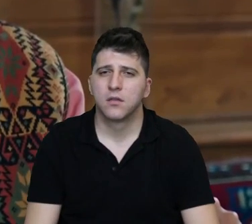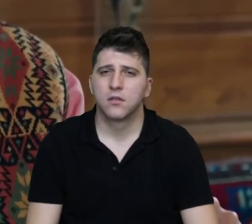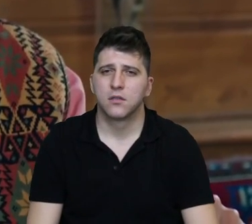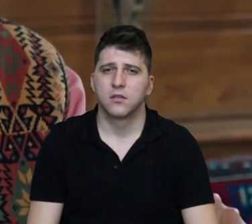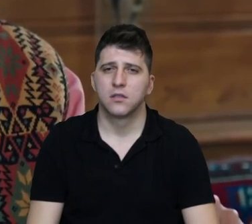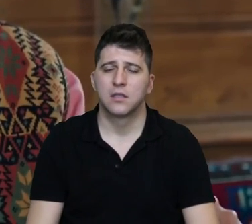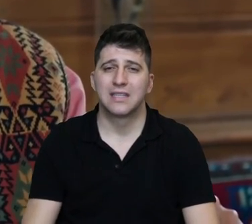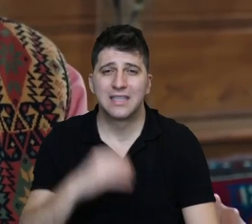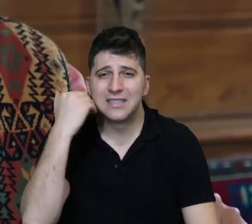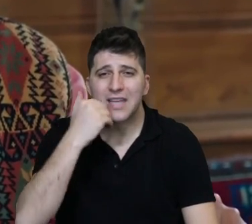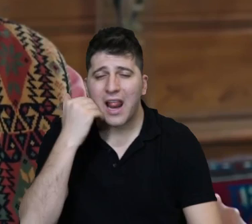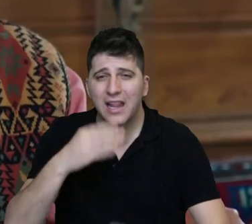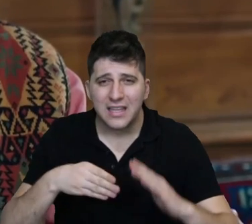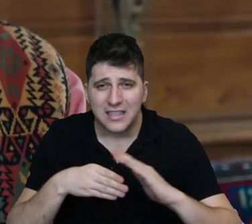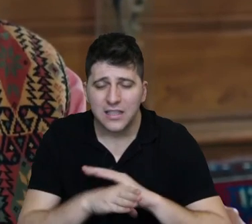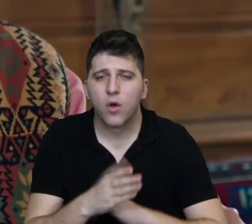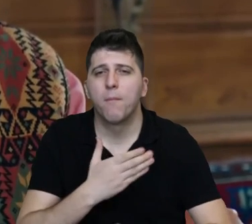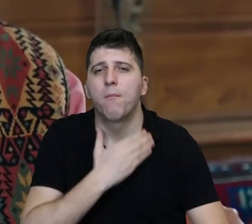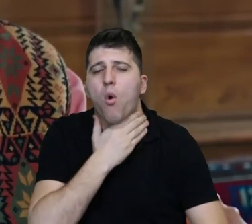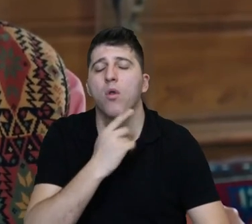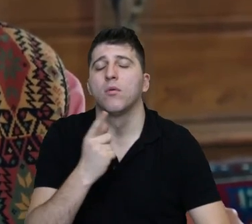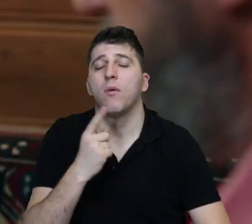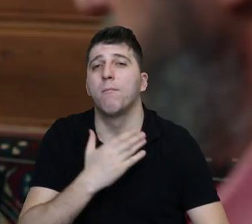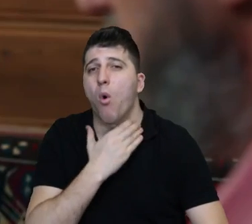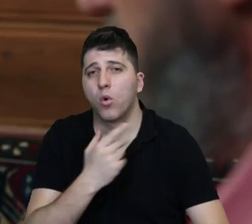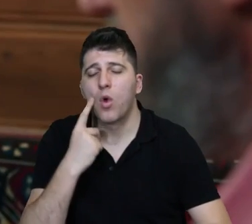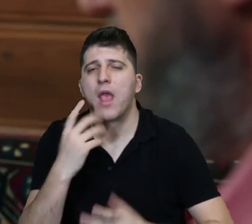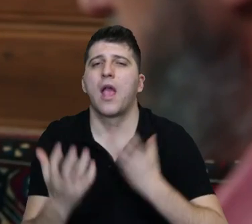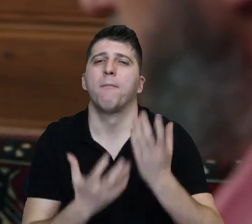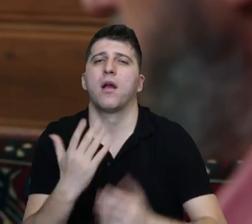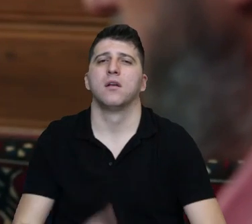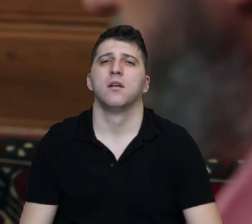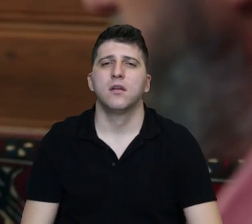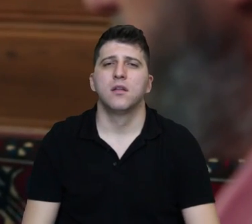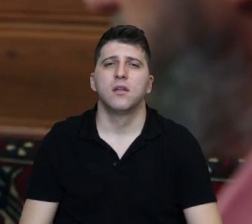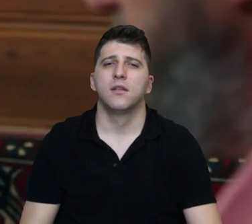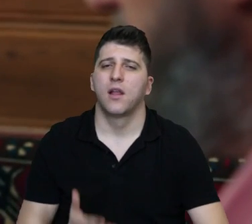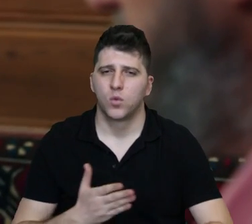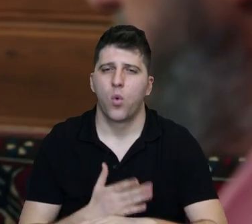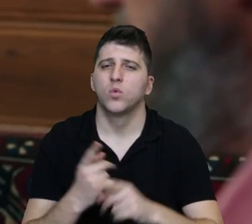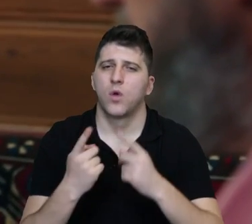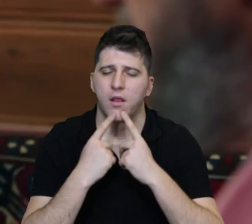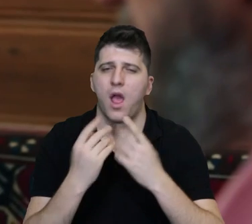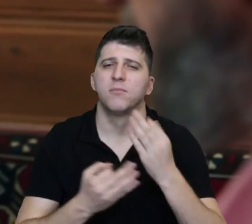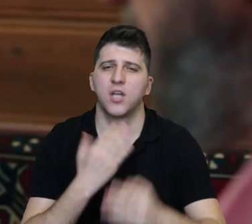Yanana boğulmak, boğulana yanmak. Ne doğru söyledin amca.